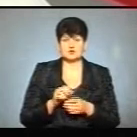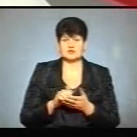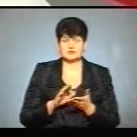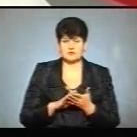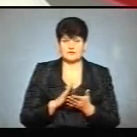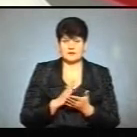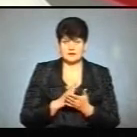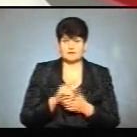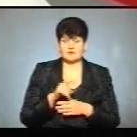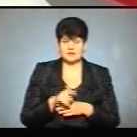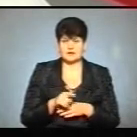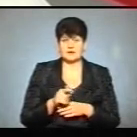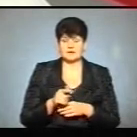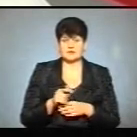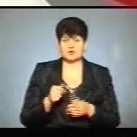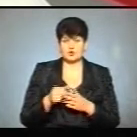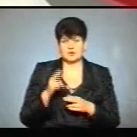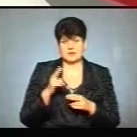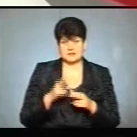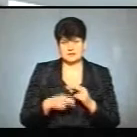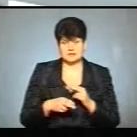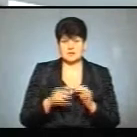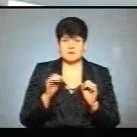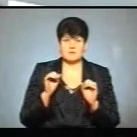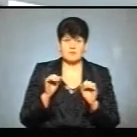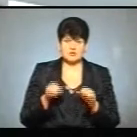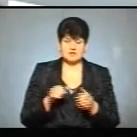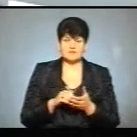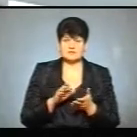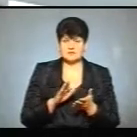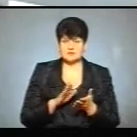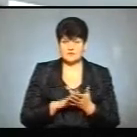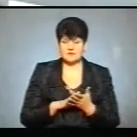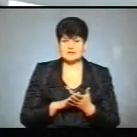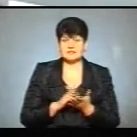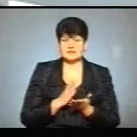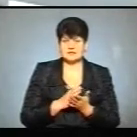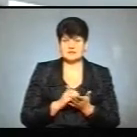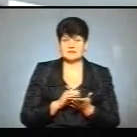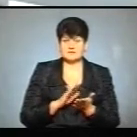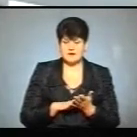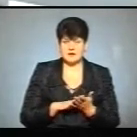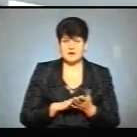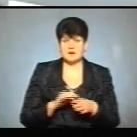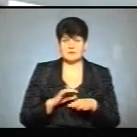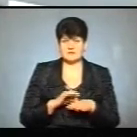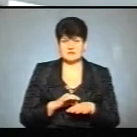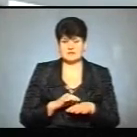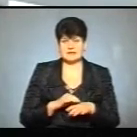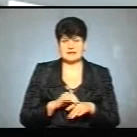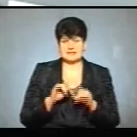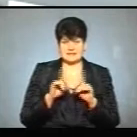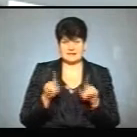нехай вона йде і до кінця, тому що, можливо, зареєструвався, а пройти саму сертифікацію